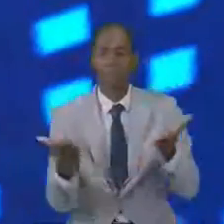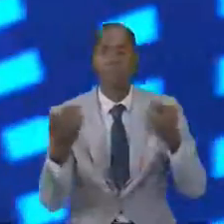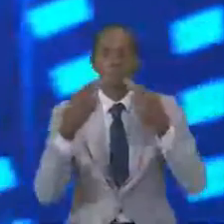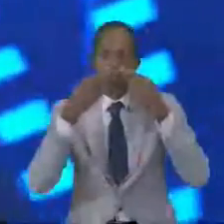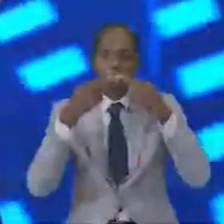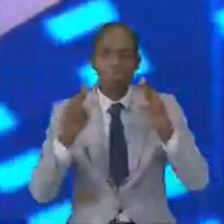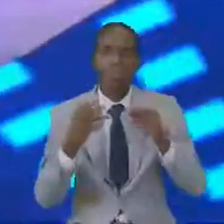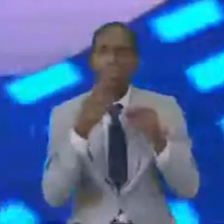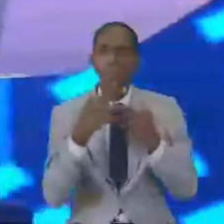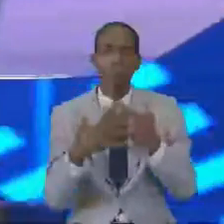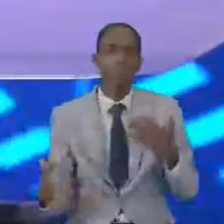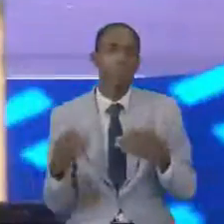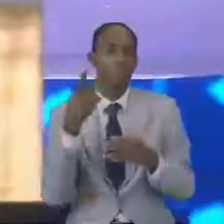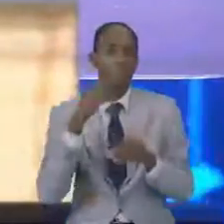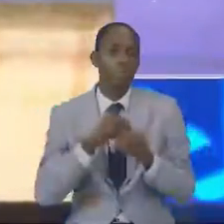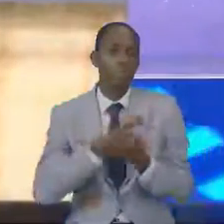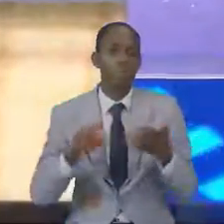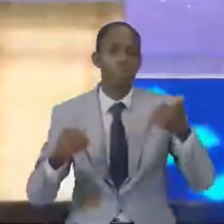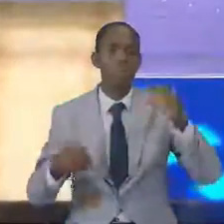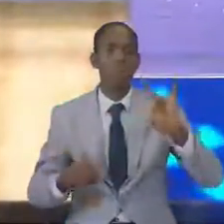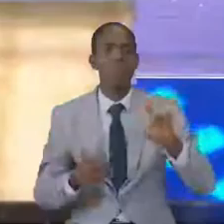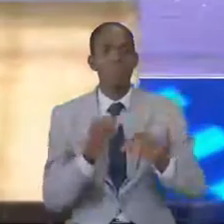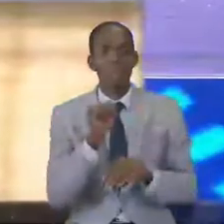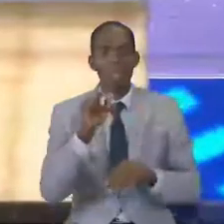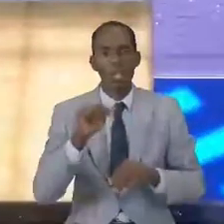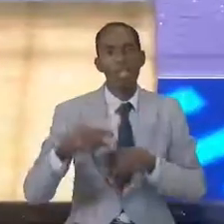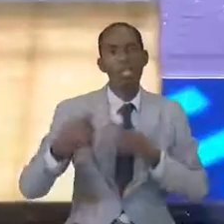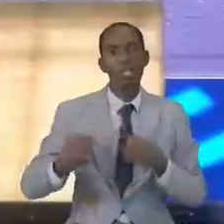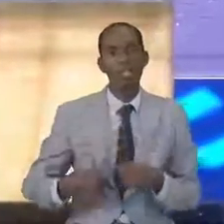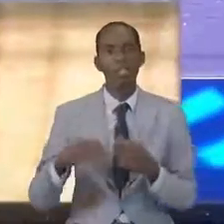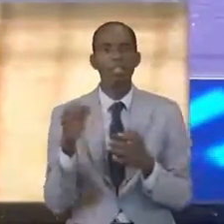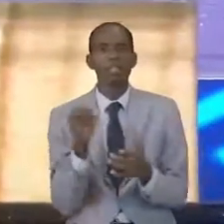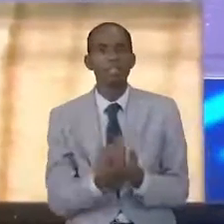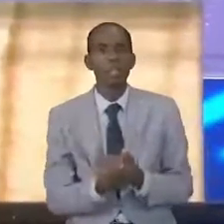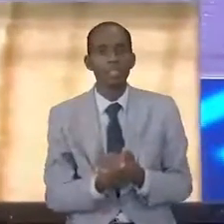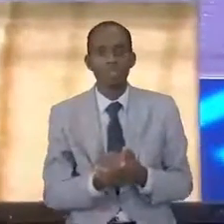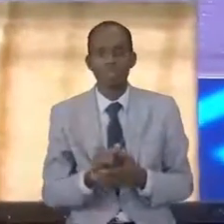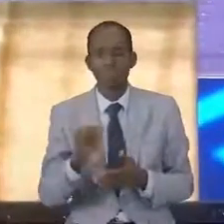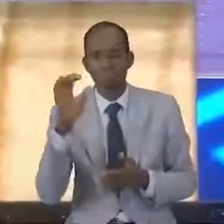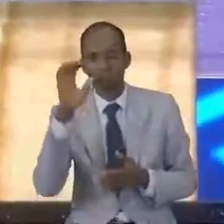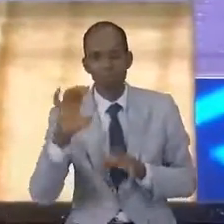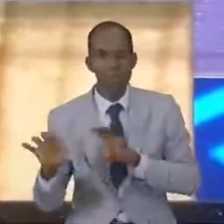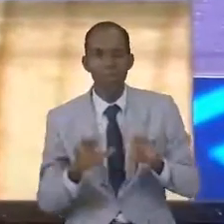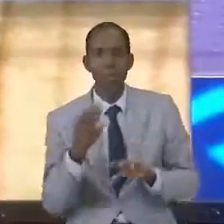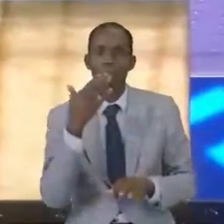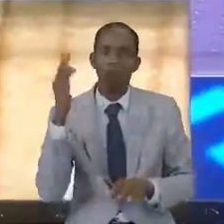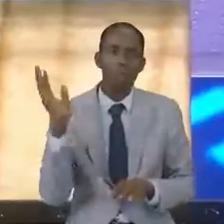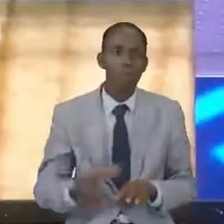verser 18 le cœur qui médite des projets uniques